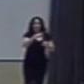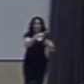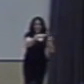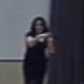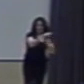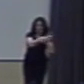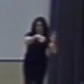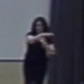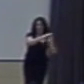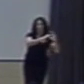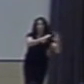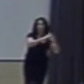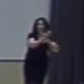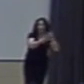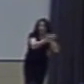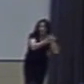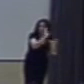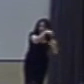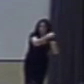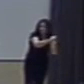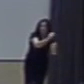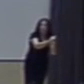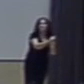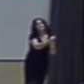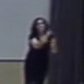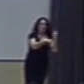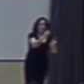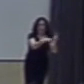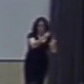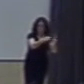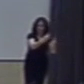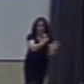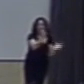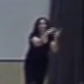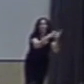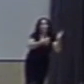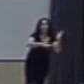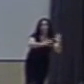més llibertat i altres que no. Depèn de la naturalesa del mitjà, depèn de la teva situació